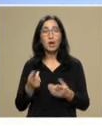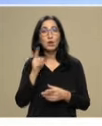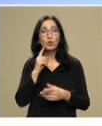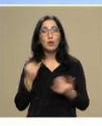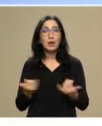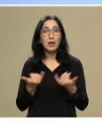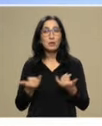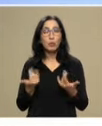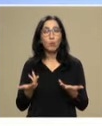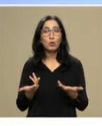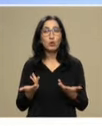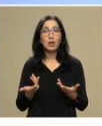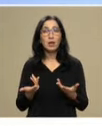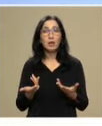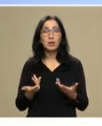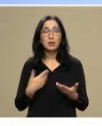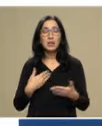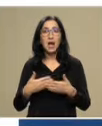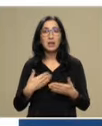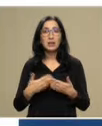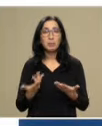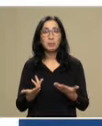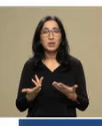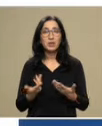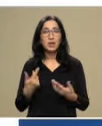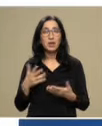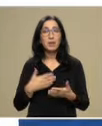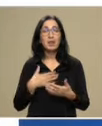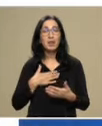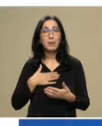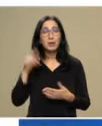може да се адаптира към своя събеседник, вземайки предвид,